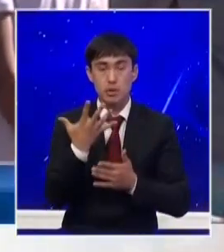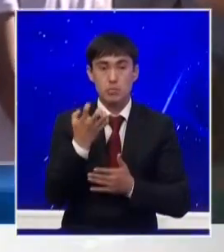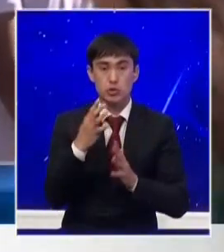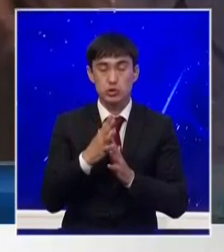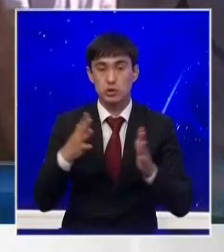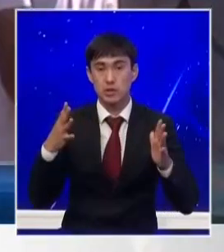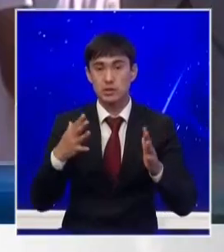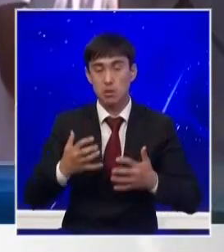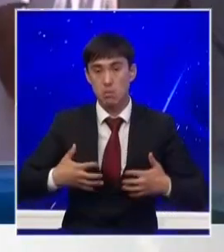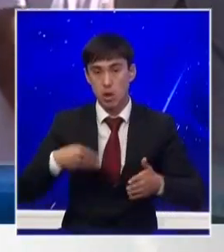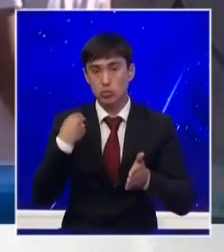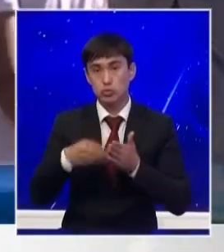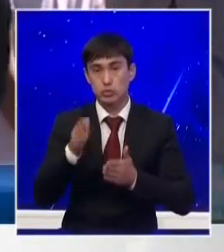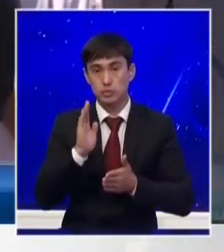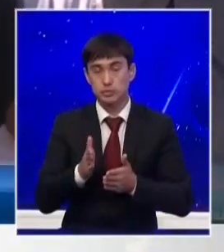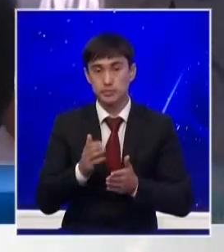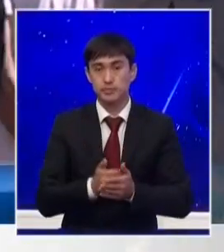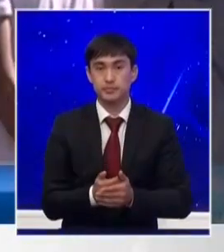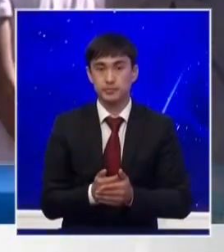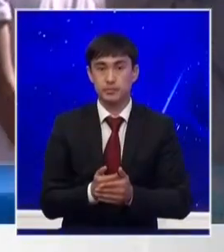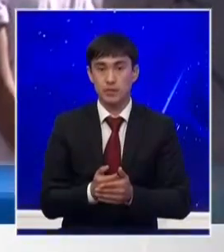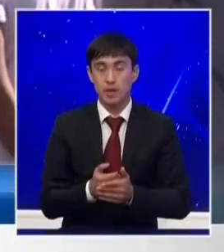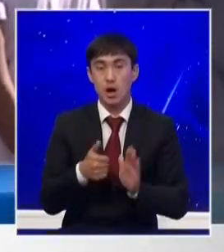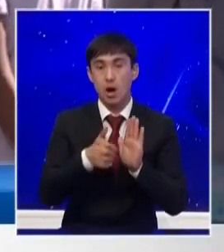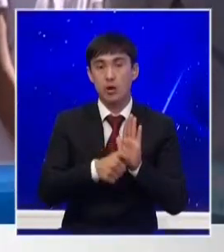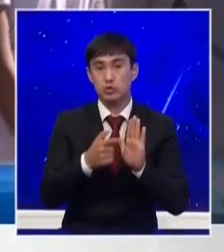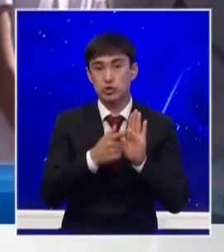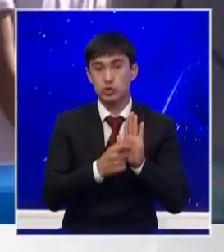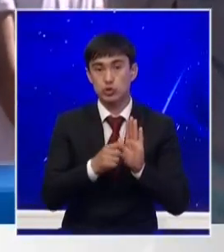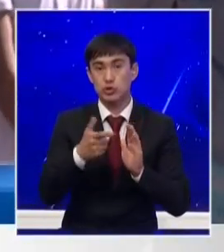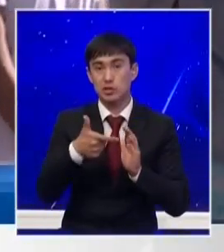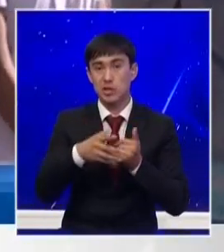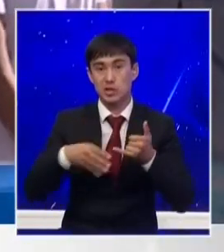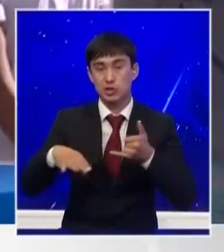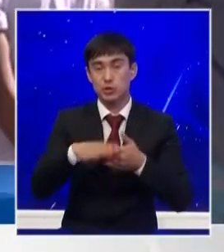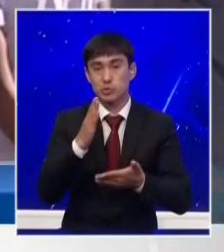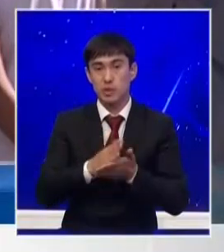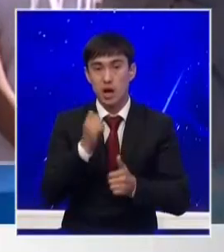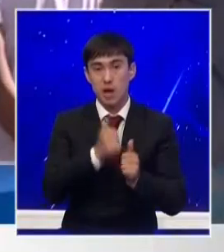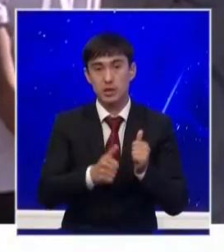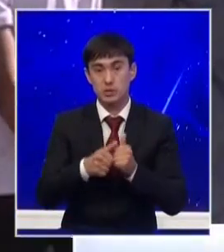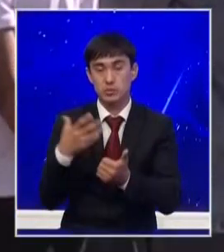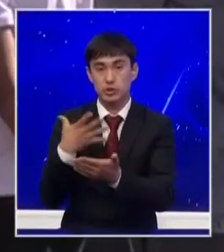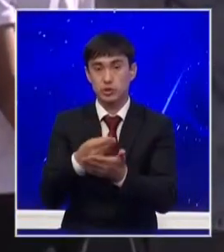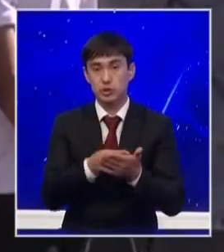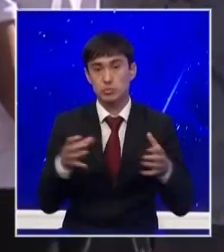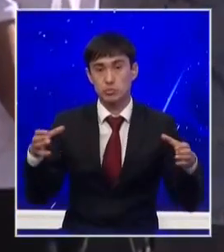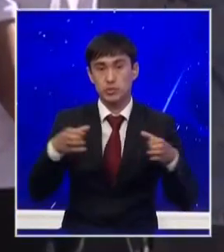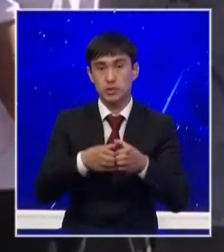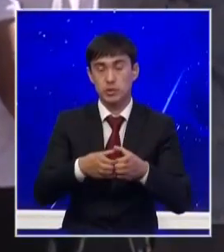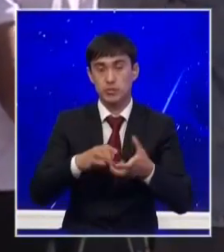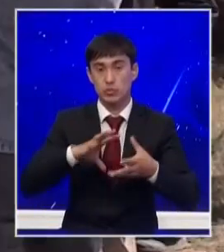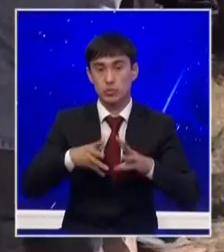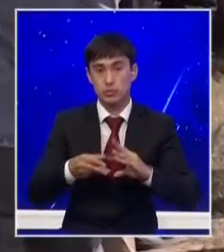500-ден астам мал аламыз. Енді бір 600-700 гектар жеріміз бар. Әр қайсымыздың жеріміз бар, соның бәрін біріктіріп,